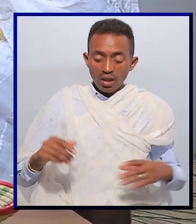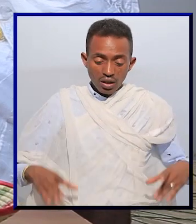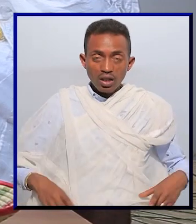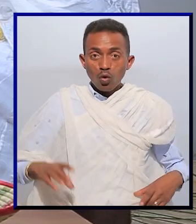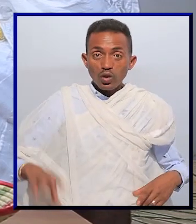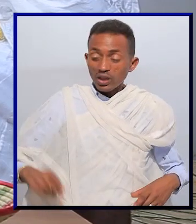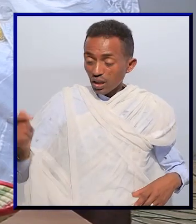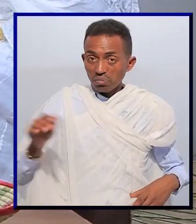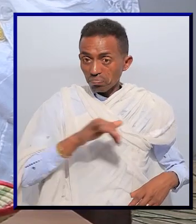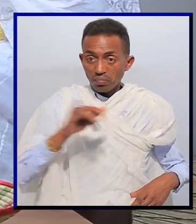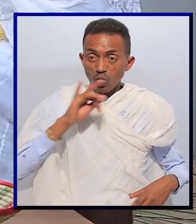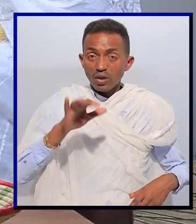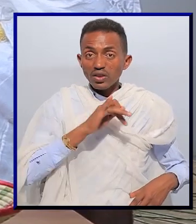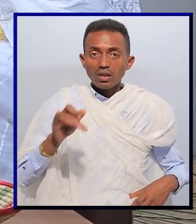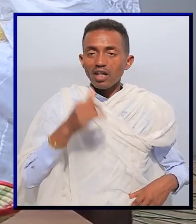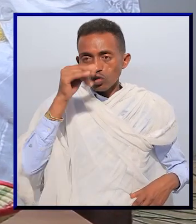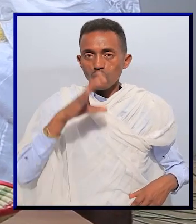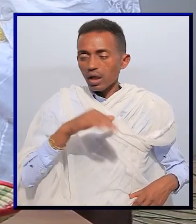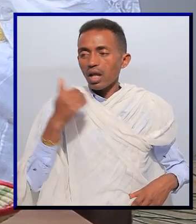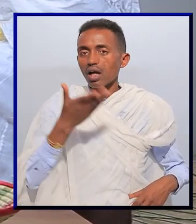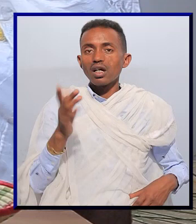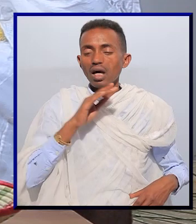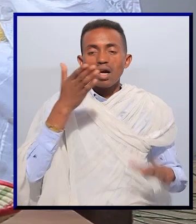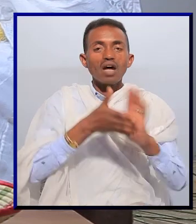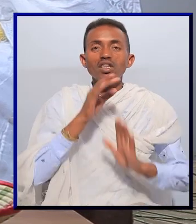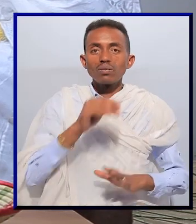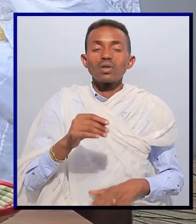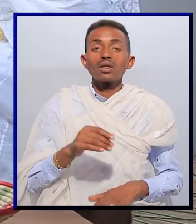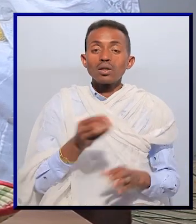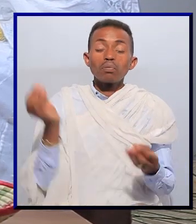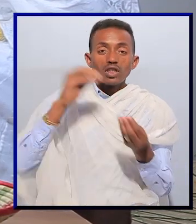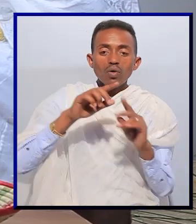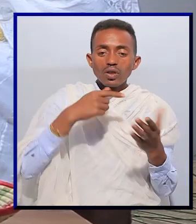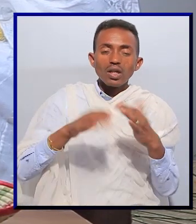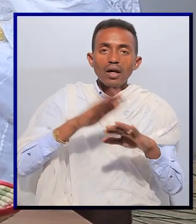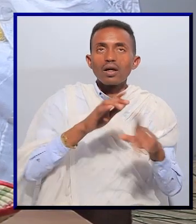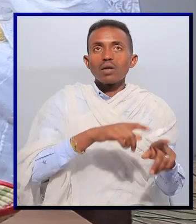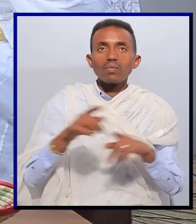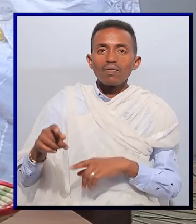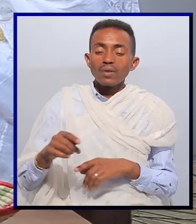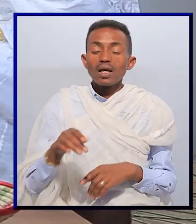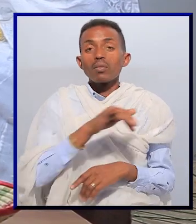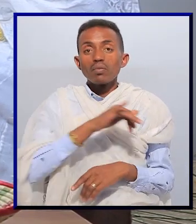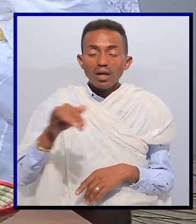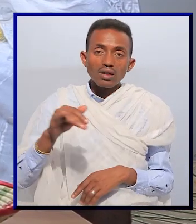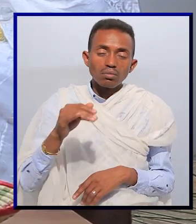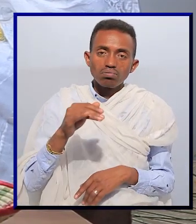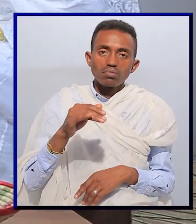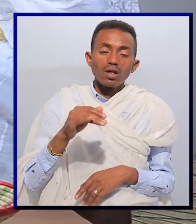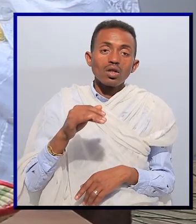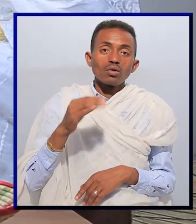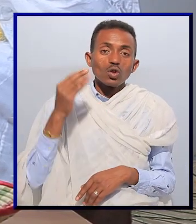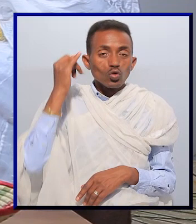እንኳን ማለት ነው። በተጨማሪ ደግሞ እዚው ላይ በተመሳሳይ ጾታ እንስሳት አይፈጽሙም። ወንድ ውሻ ከወንድ ውሻ ጋር